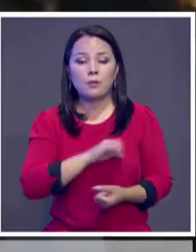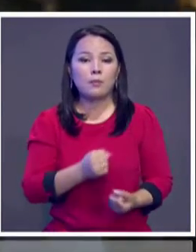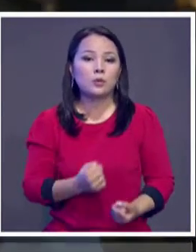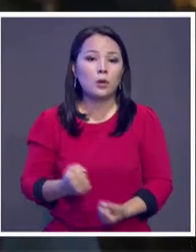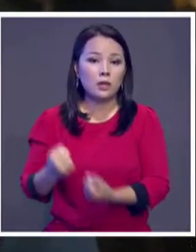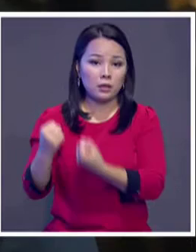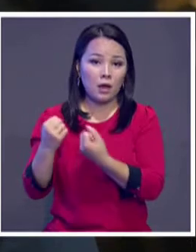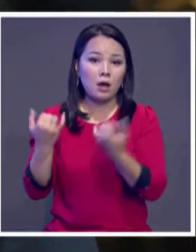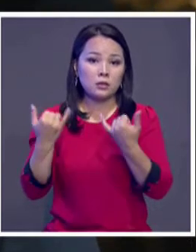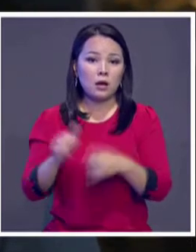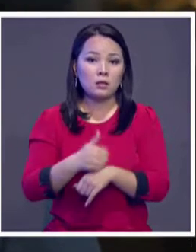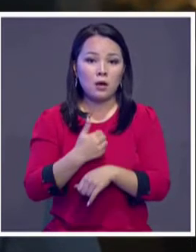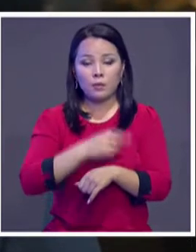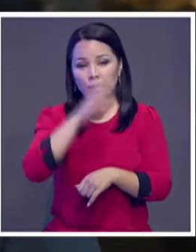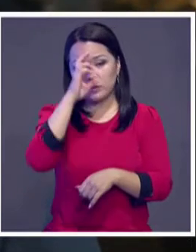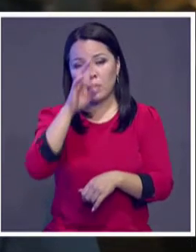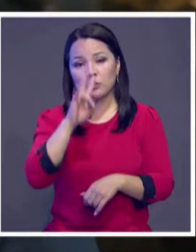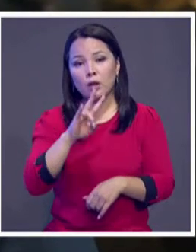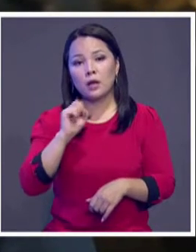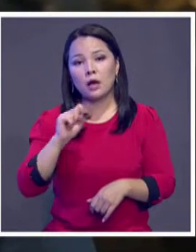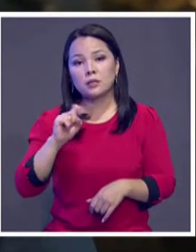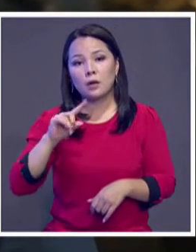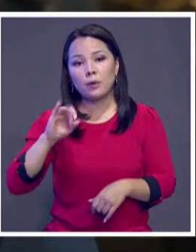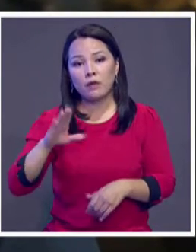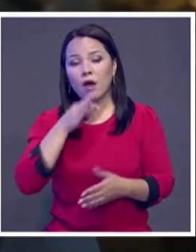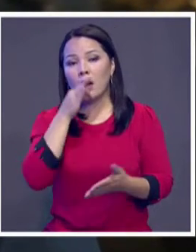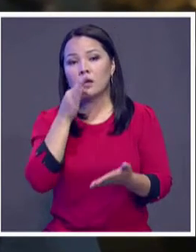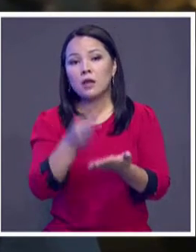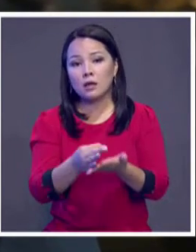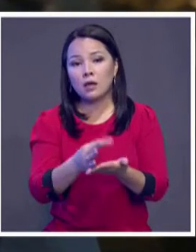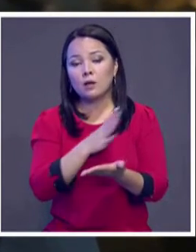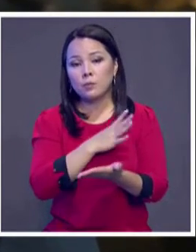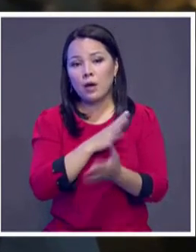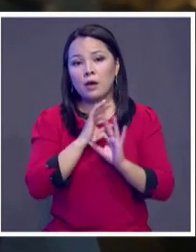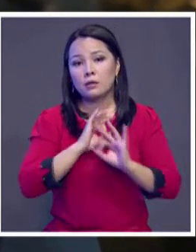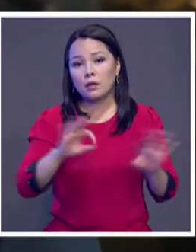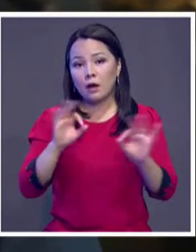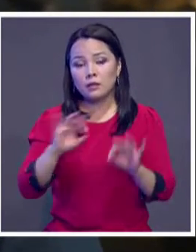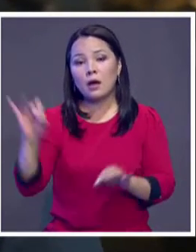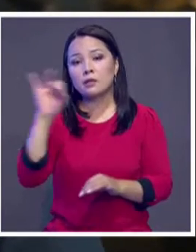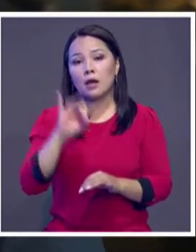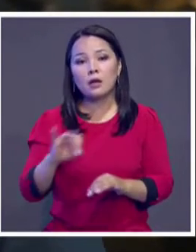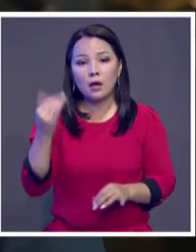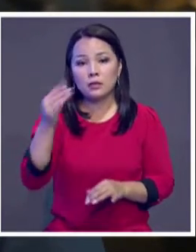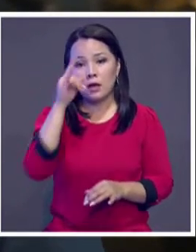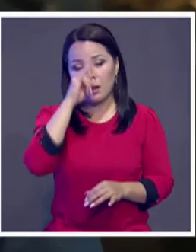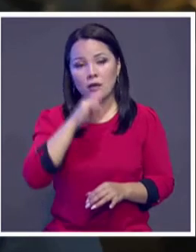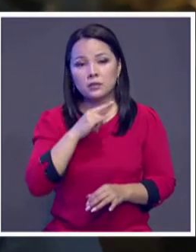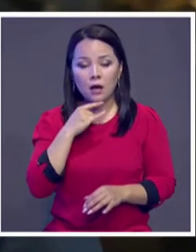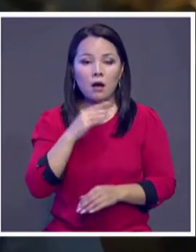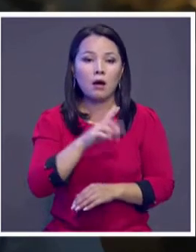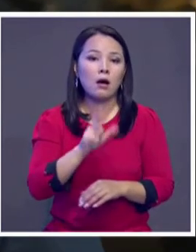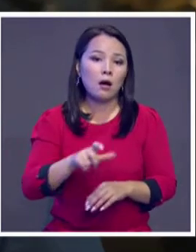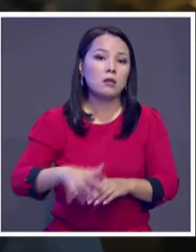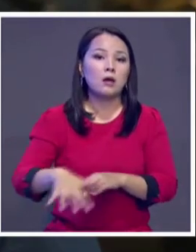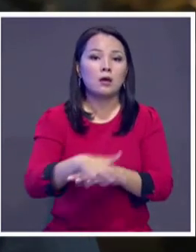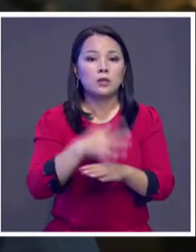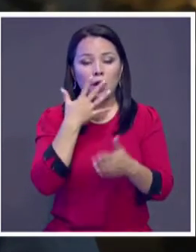Сол кезде елбасы Нұрсұлтан Әбішұлы Назарбаев айтқан болатын. Тарихта қазақ халқы тұңғыш